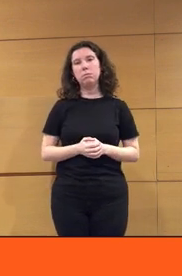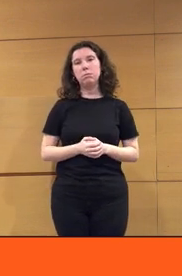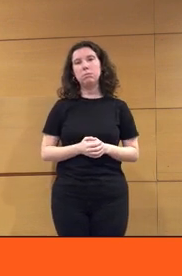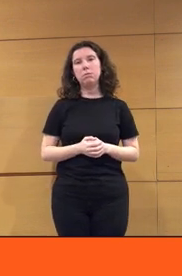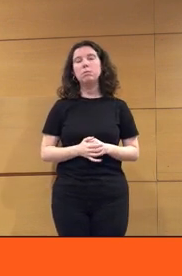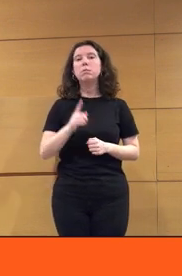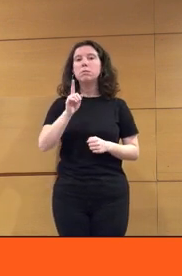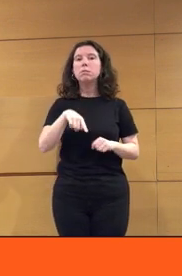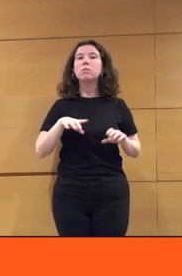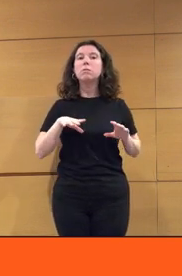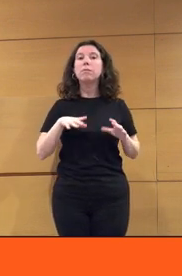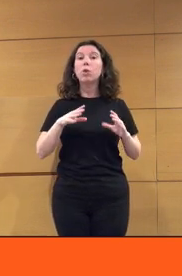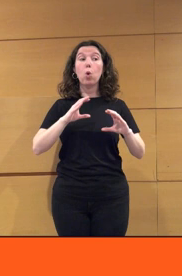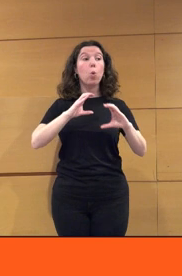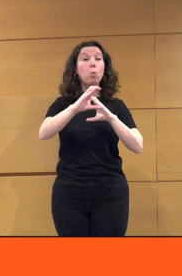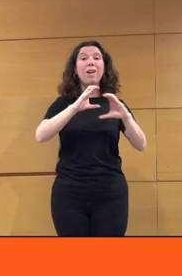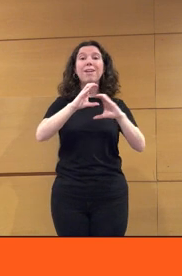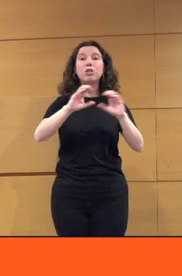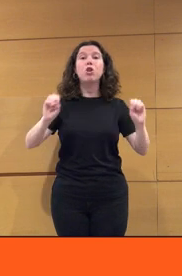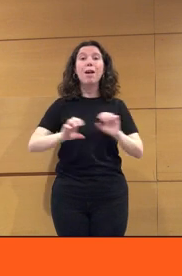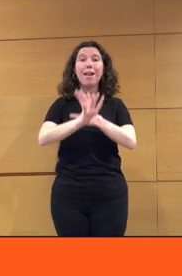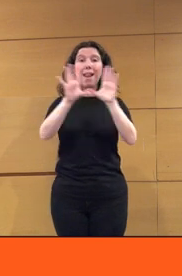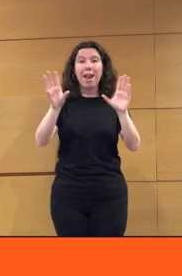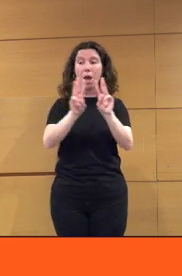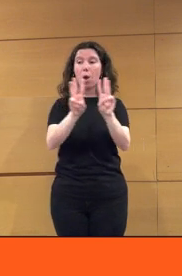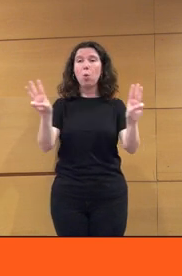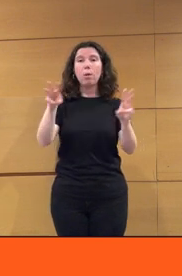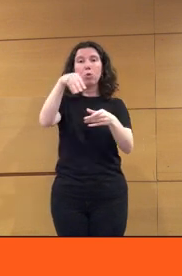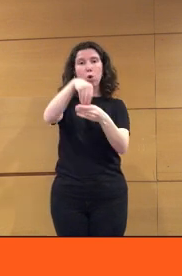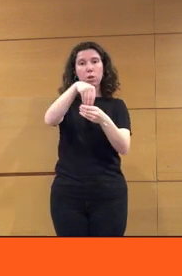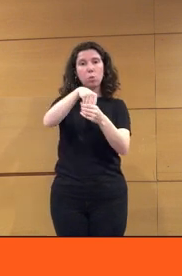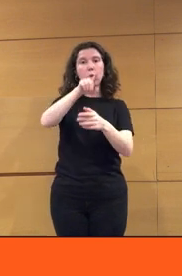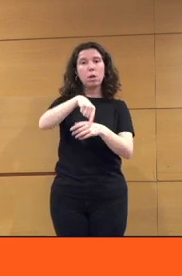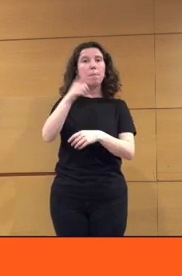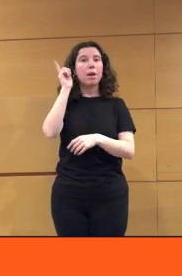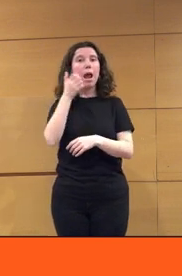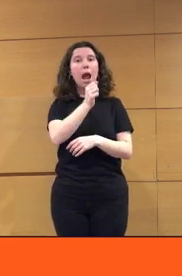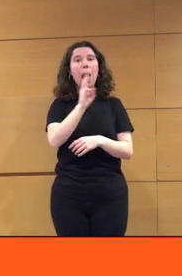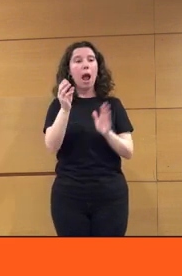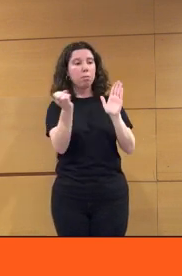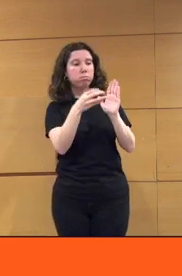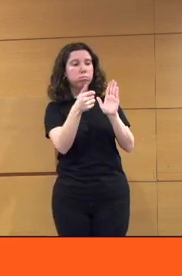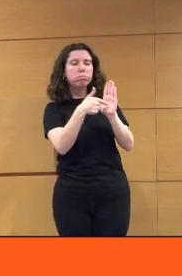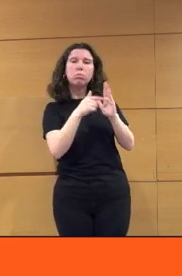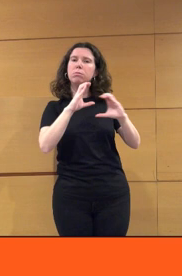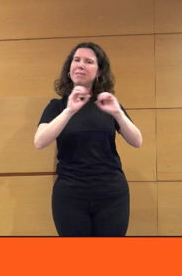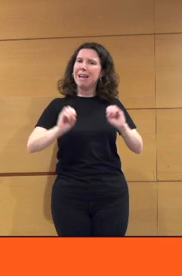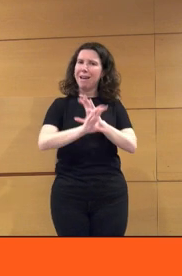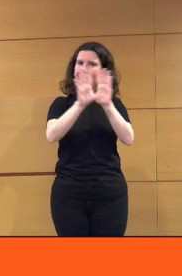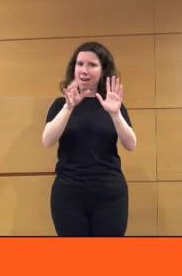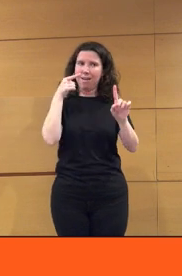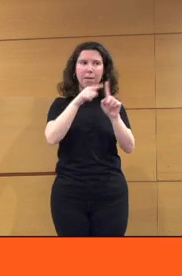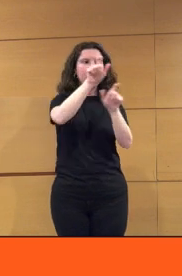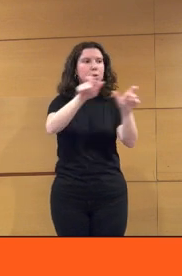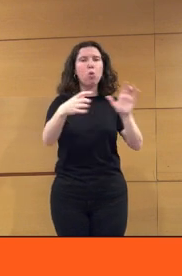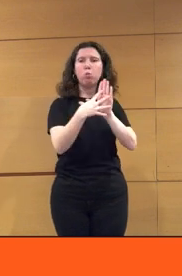Estableix l'ús de la comunicació clara en els continguts de la web i aplicacions mòbils per garantir la comprensió de la ciutadania.